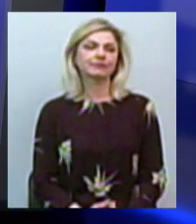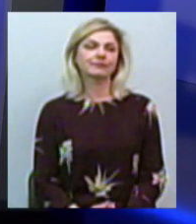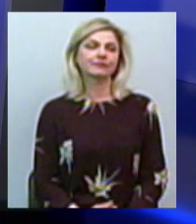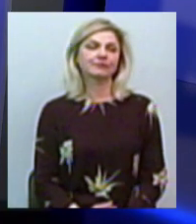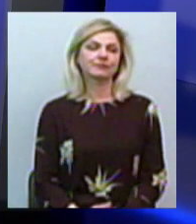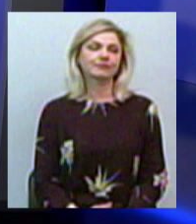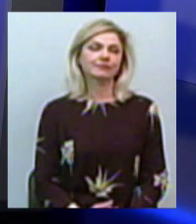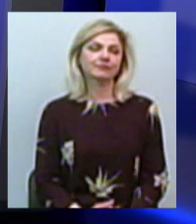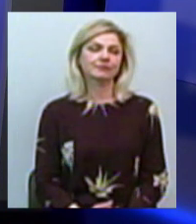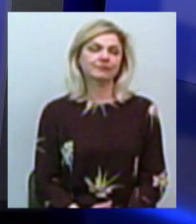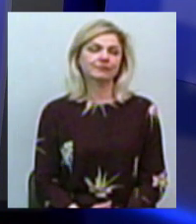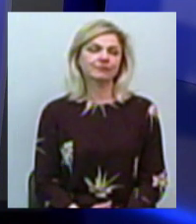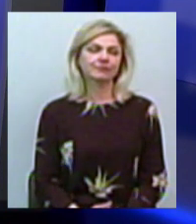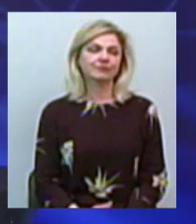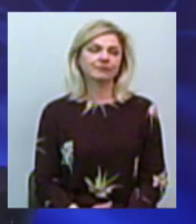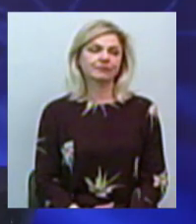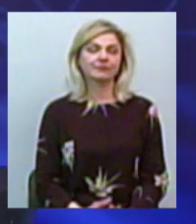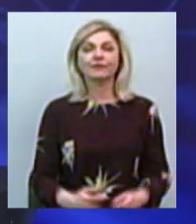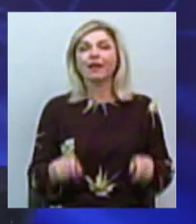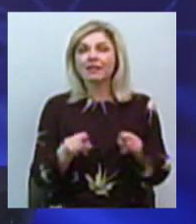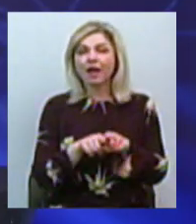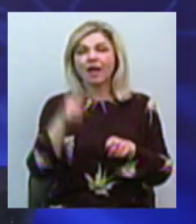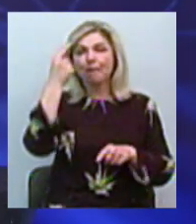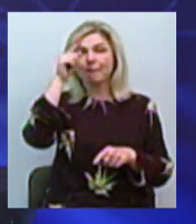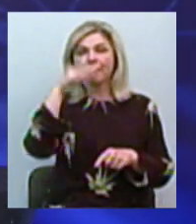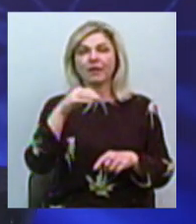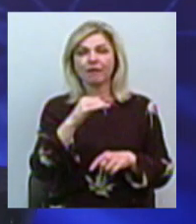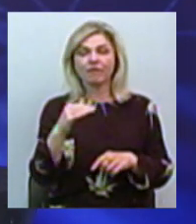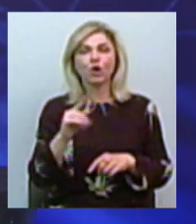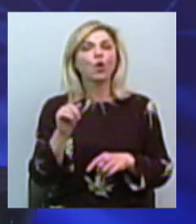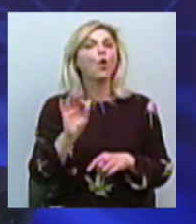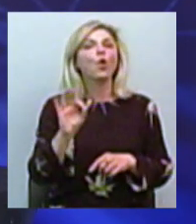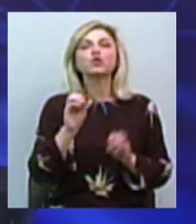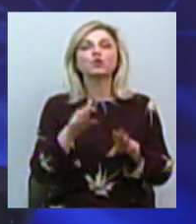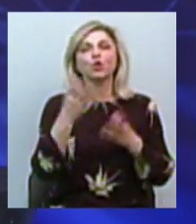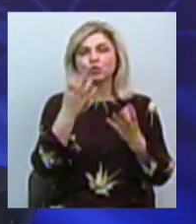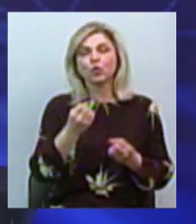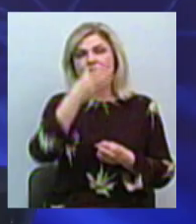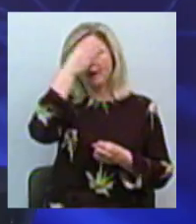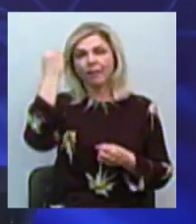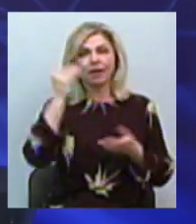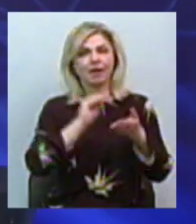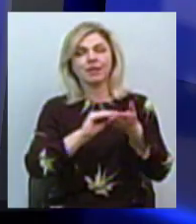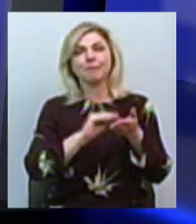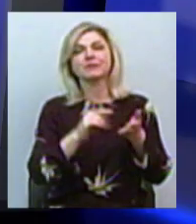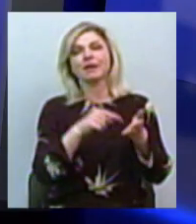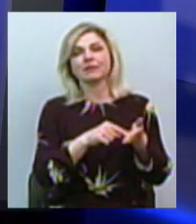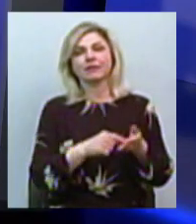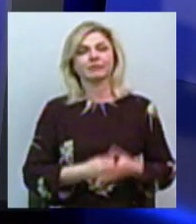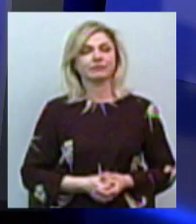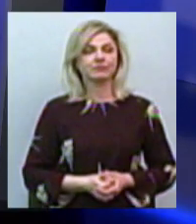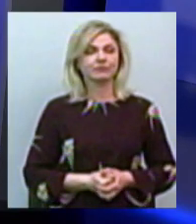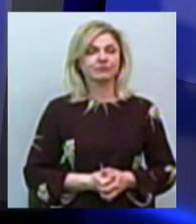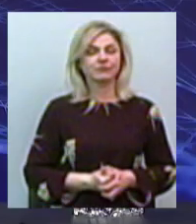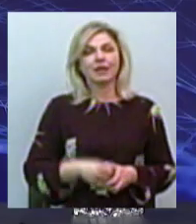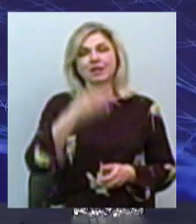Це Тиманя, ми працюємо в прямому ефірі. Ось такі міфи, про які ще забули сказати Олександр Степанович, Світлана Федоровна. Я вважаю, що